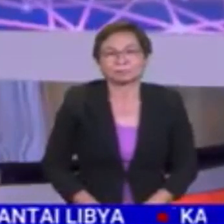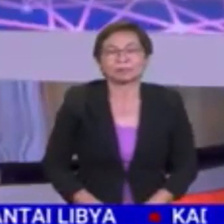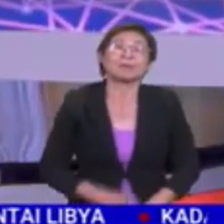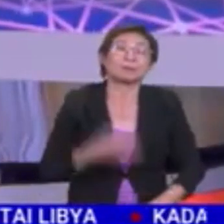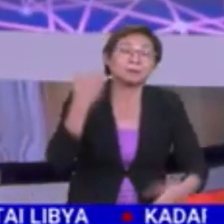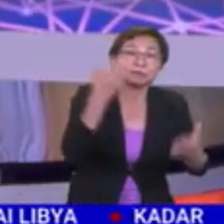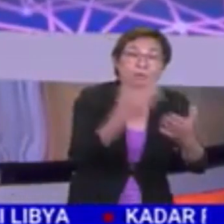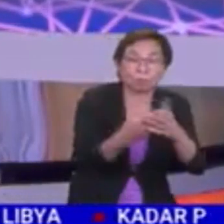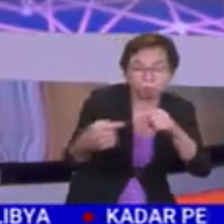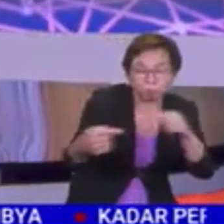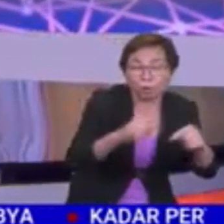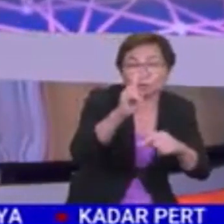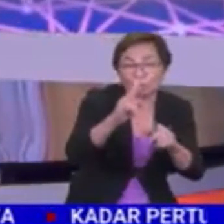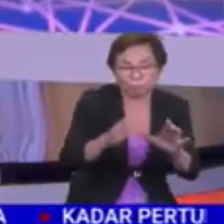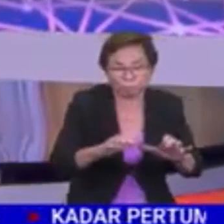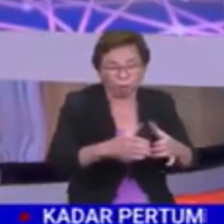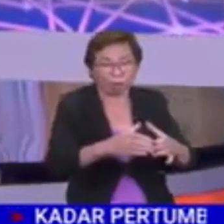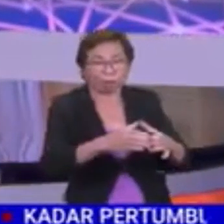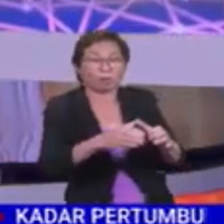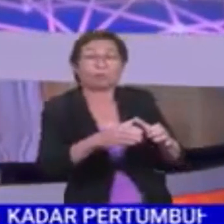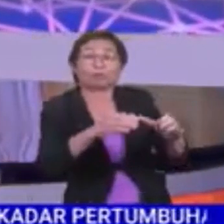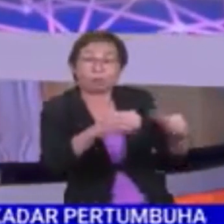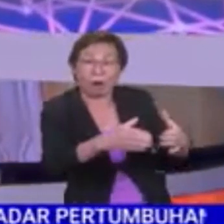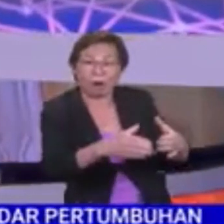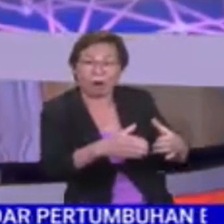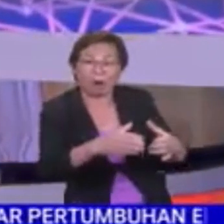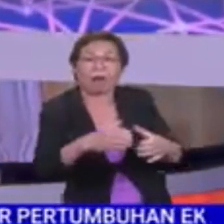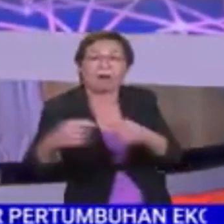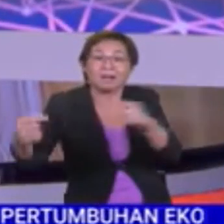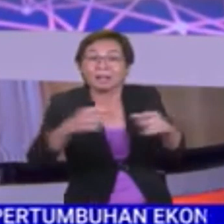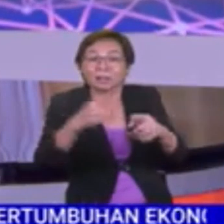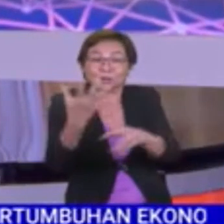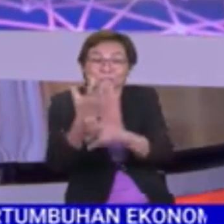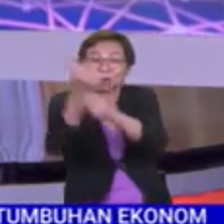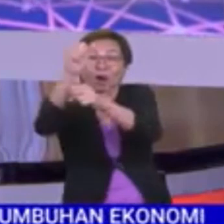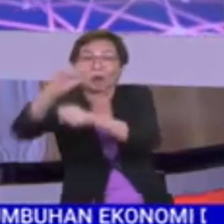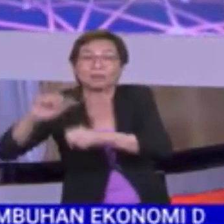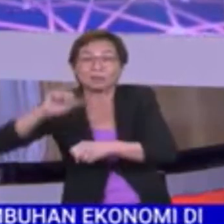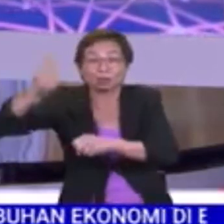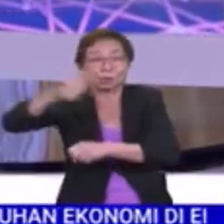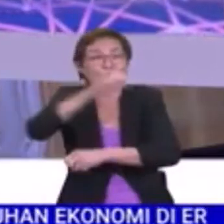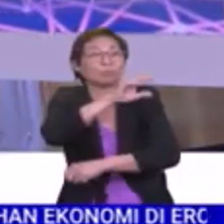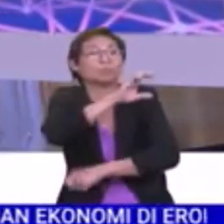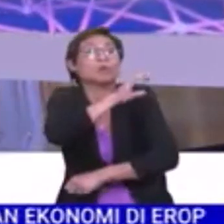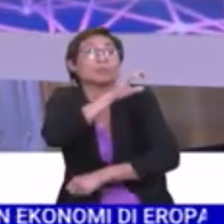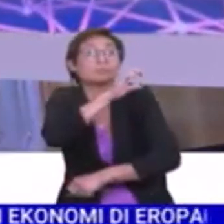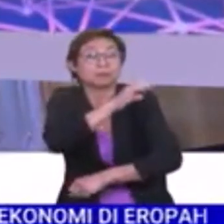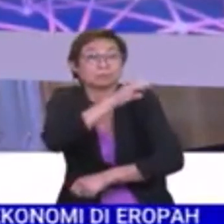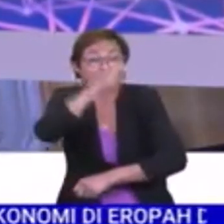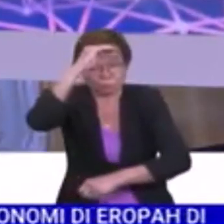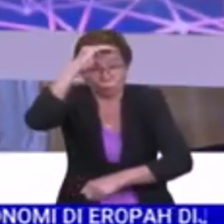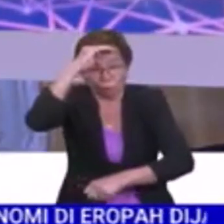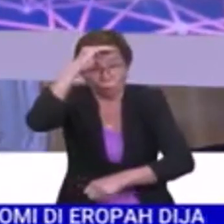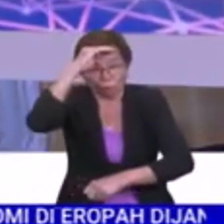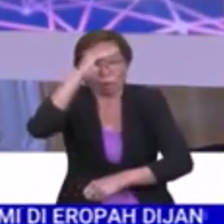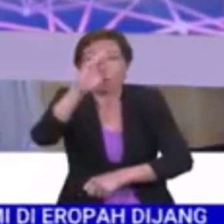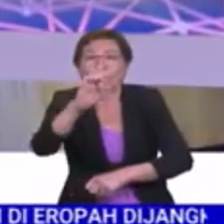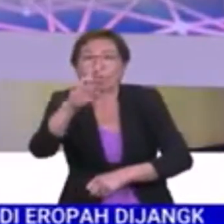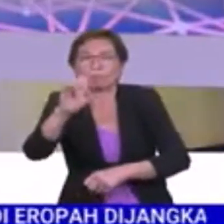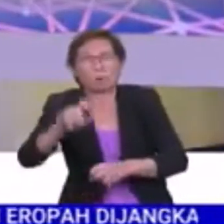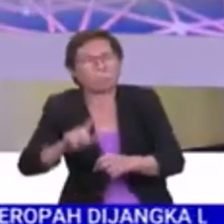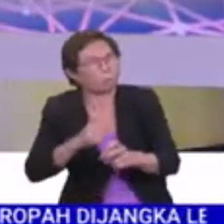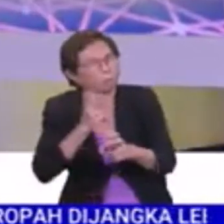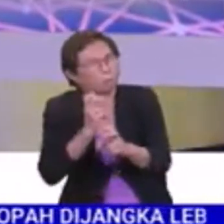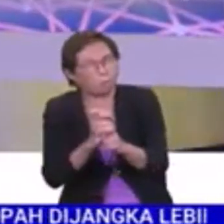Menjelang aksi kedua peringkat kumpulan Liga Juara-Juara Asia, esok Ketua Latih Johor Darul Takzim, Benjamin Mora mengakui berdepan